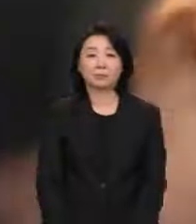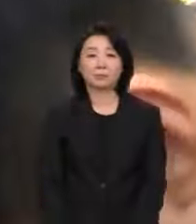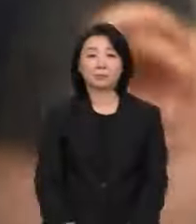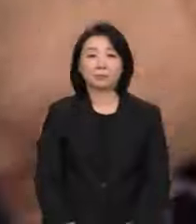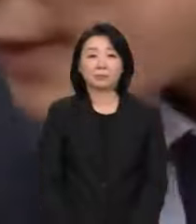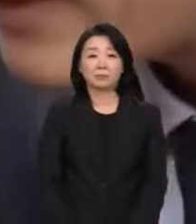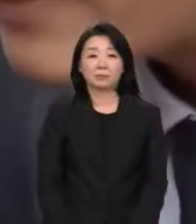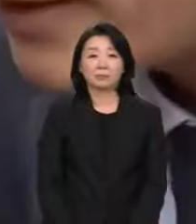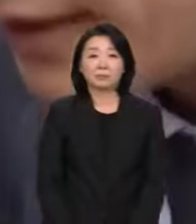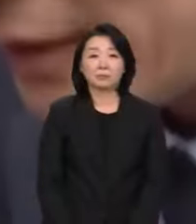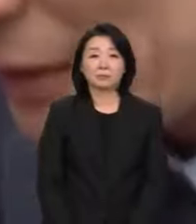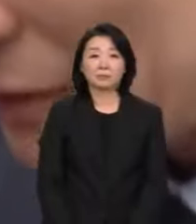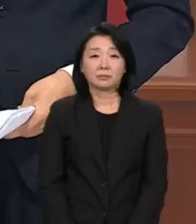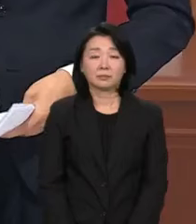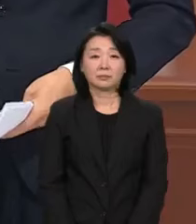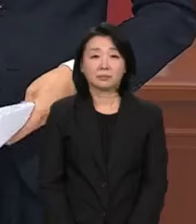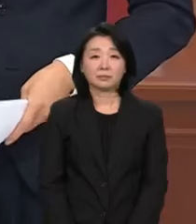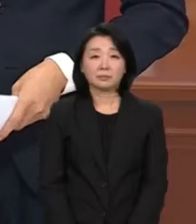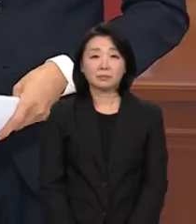김혜미입니다.